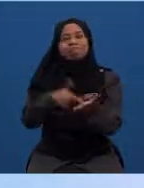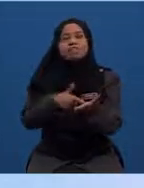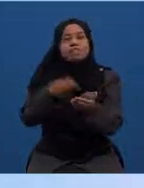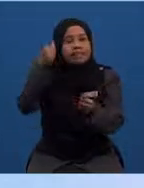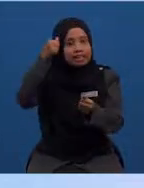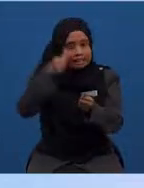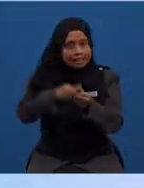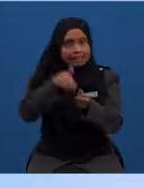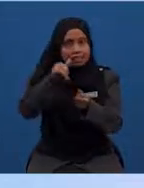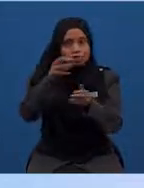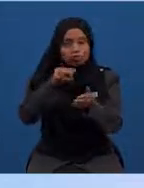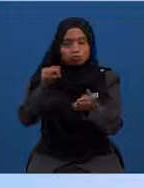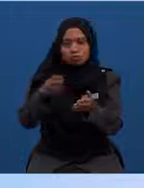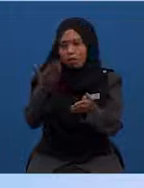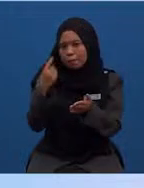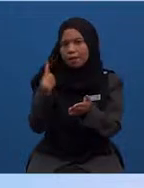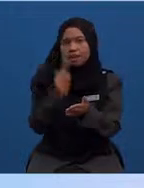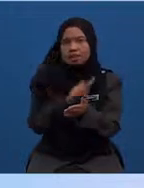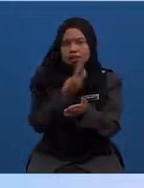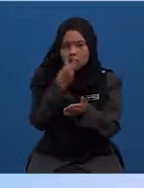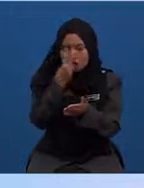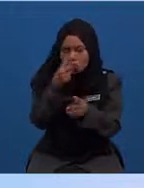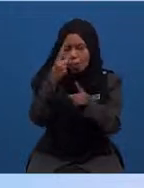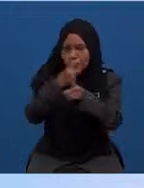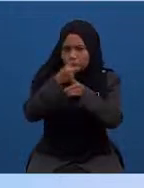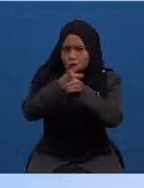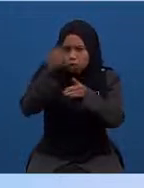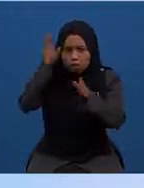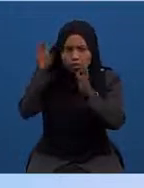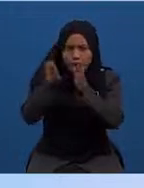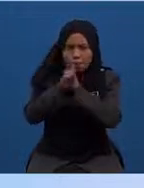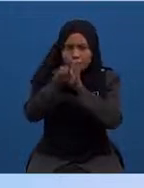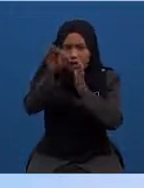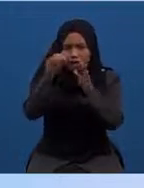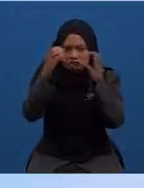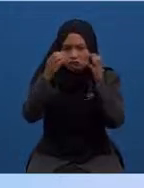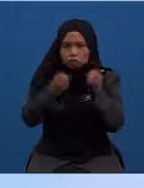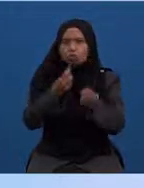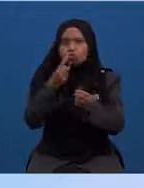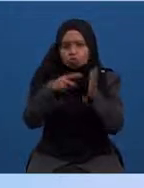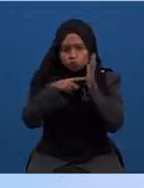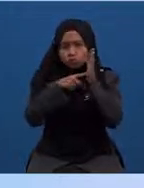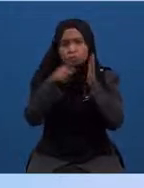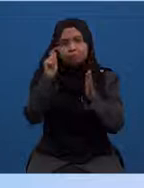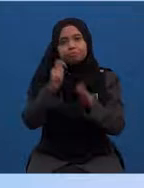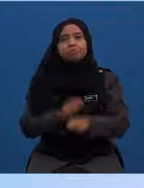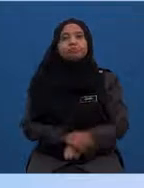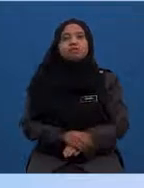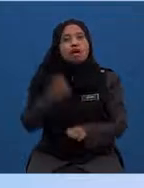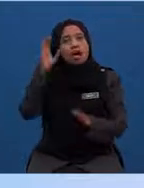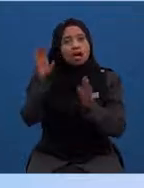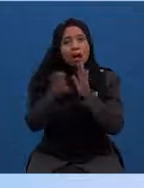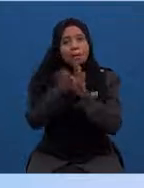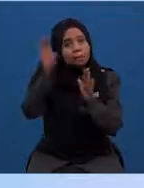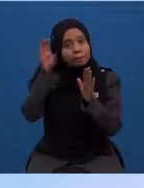ya, murid-murid. Mari kita amati betul-betul gambar-gambar yang cikgu sebutkan sebentar tadi.